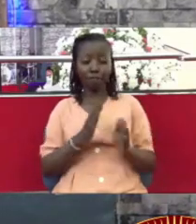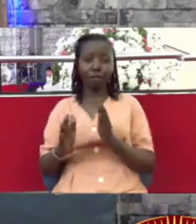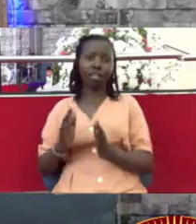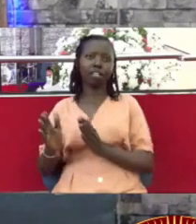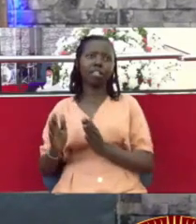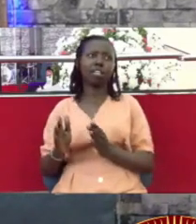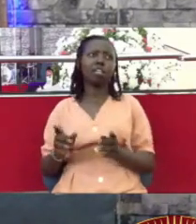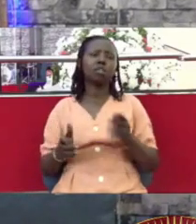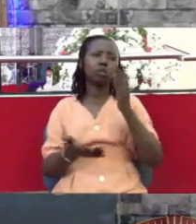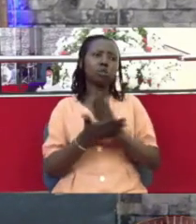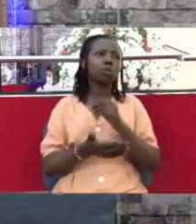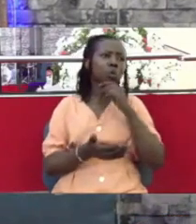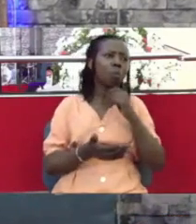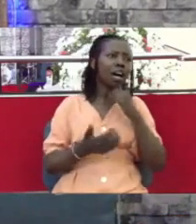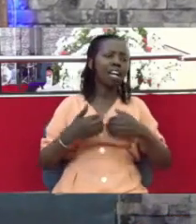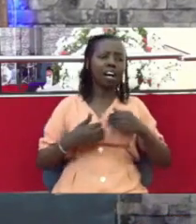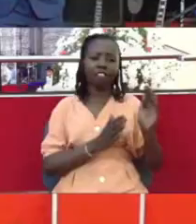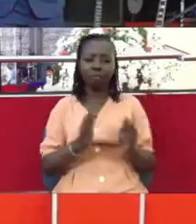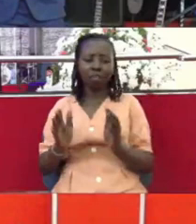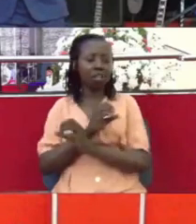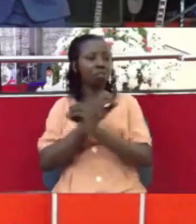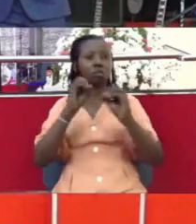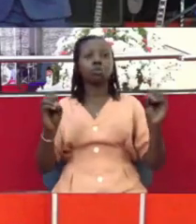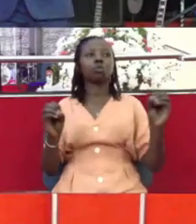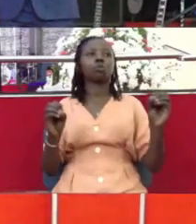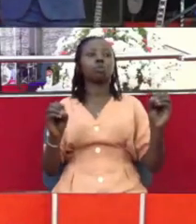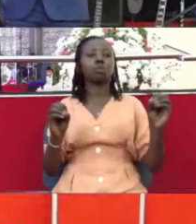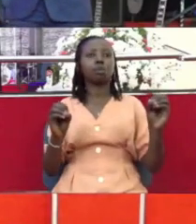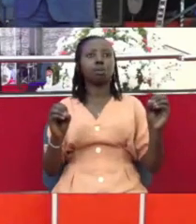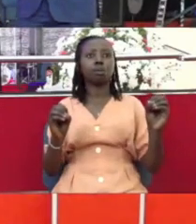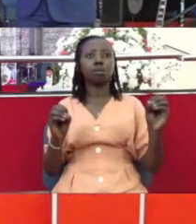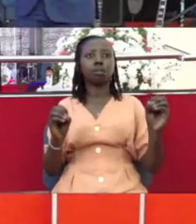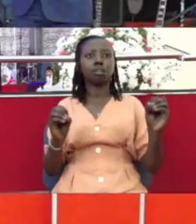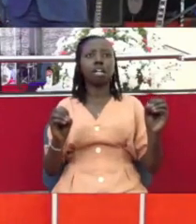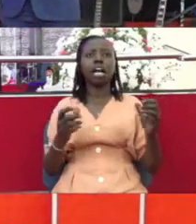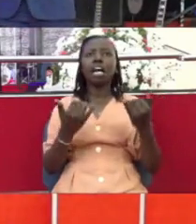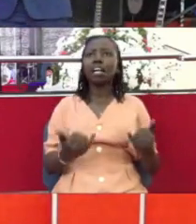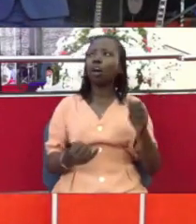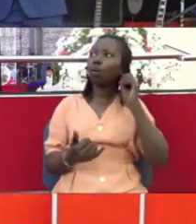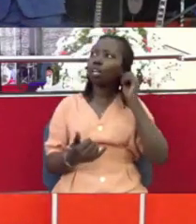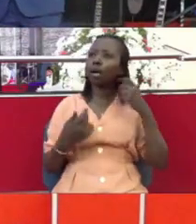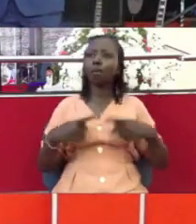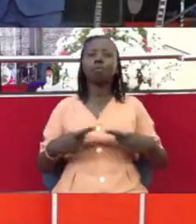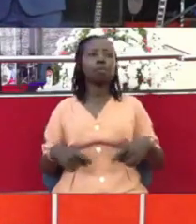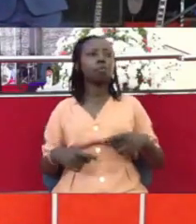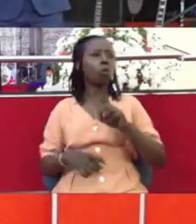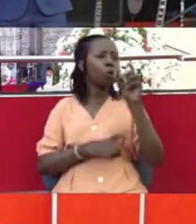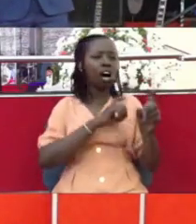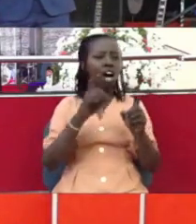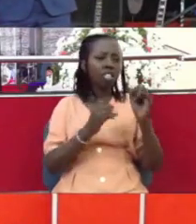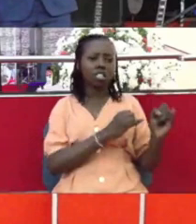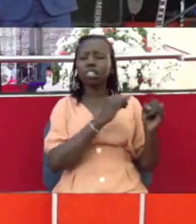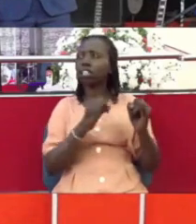of plan. Watu wanaweza kupungukiwa na mipangilio. And nowadays we hear young people asking one another. Na tunasikia